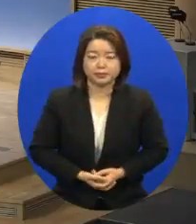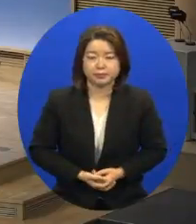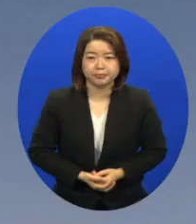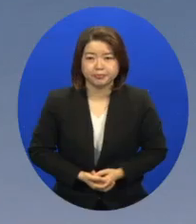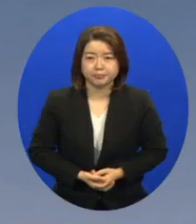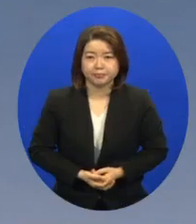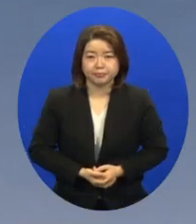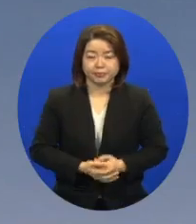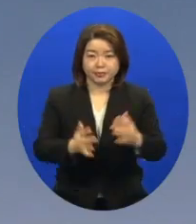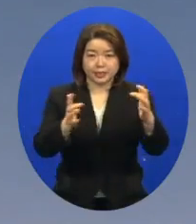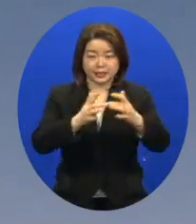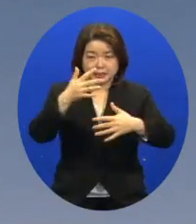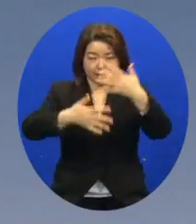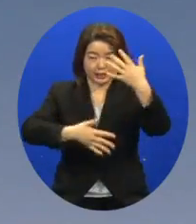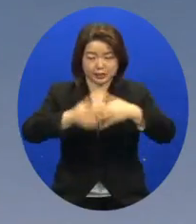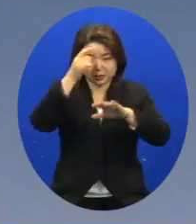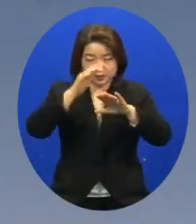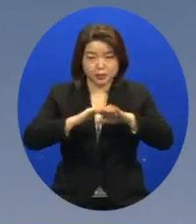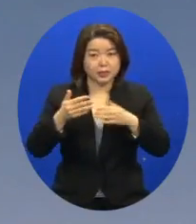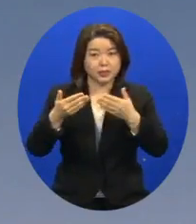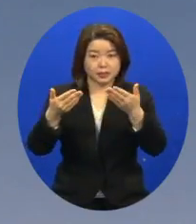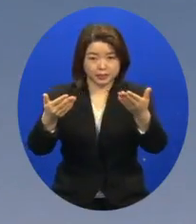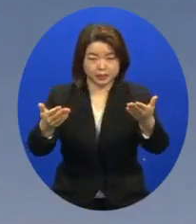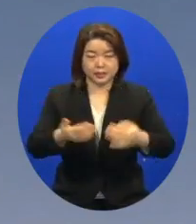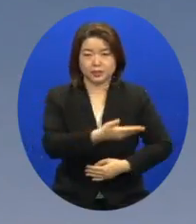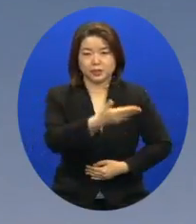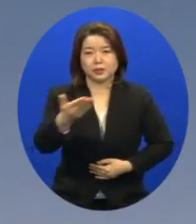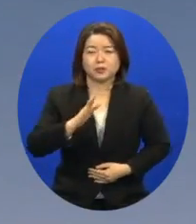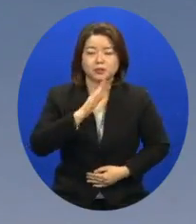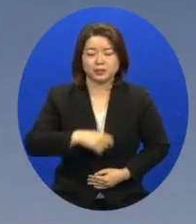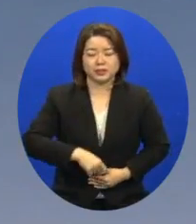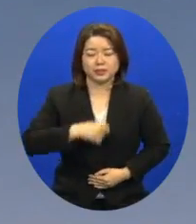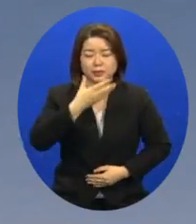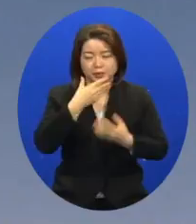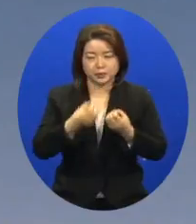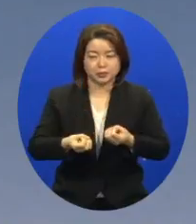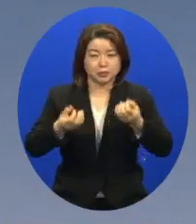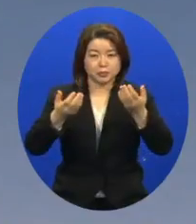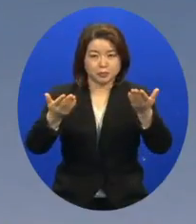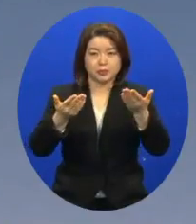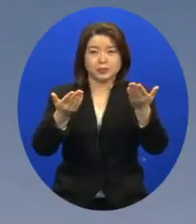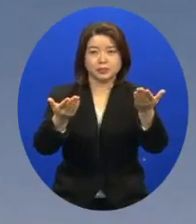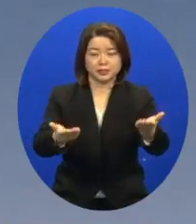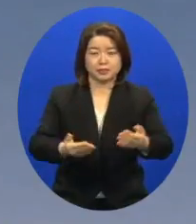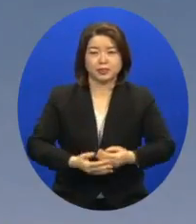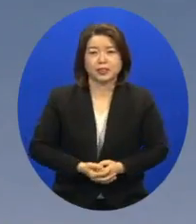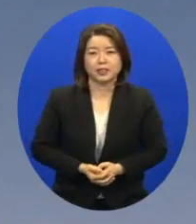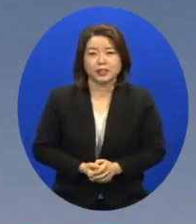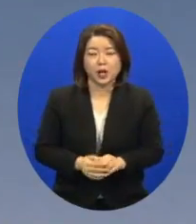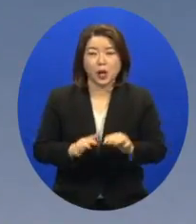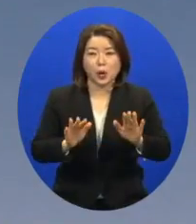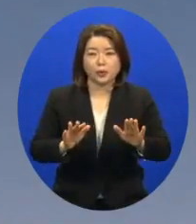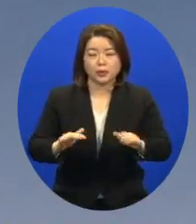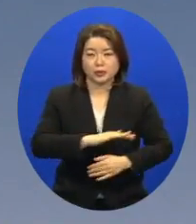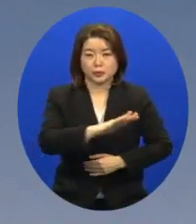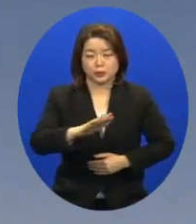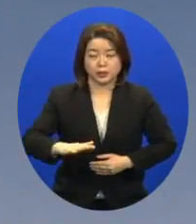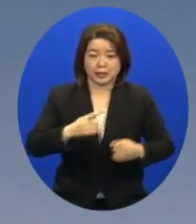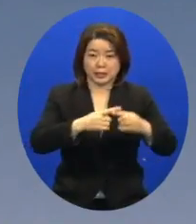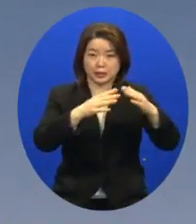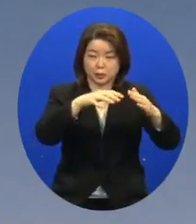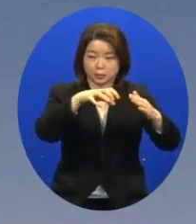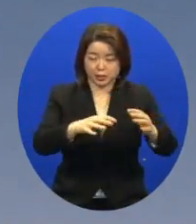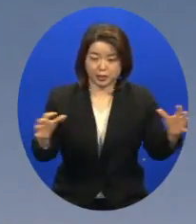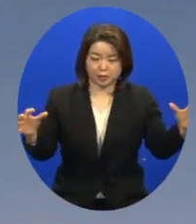쌍으로 예배 하시는 여러분들을 진심으로 축복합니다 아 오늘은 우리가 에 예배당에서 모여서